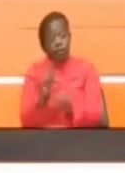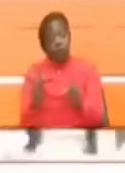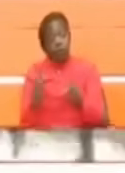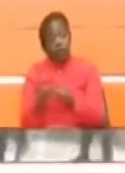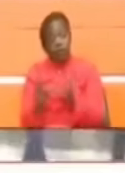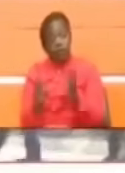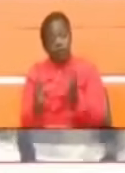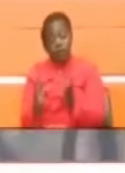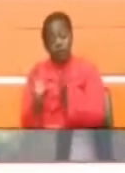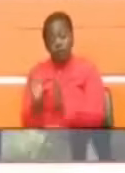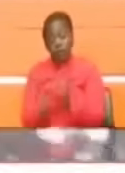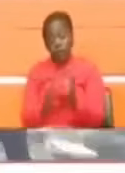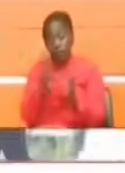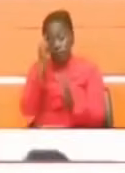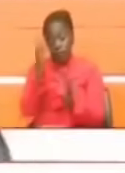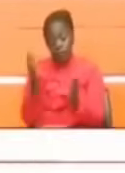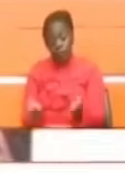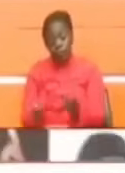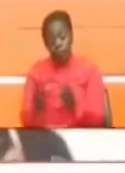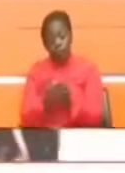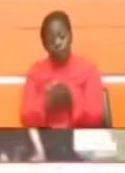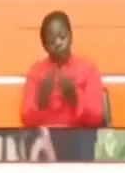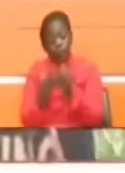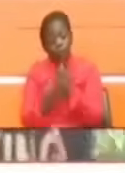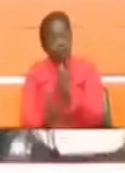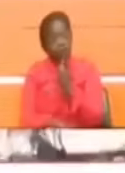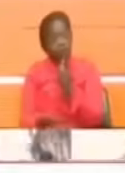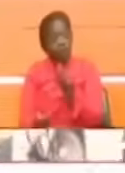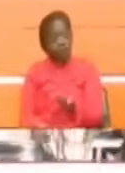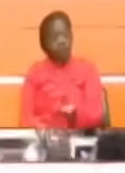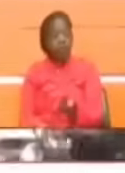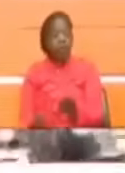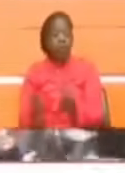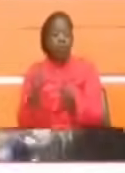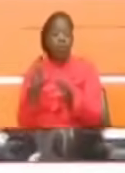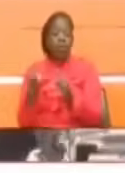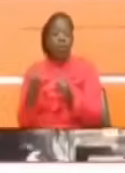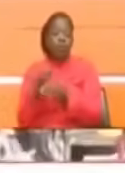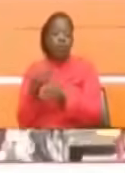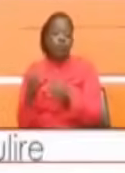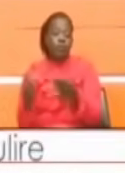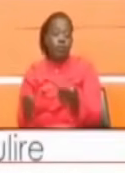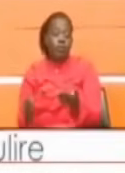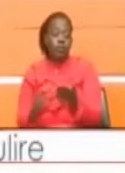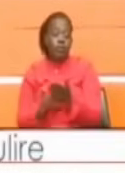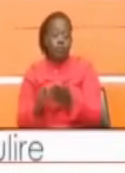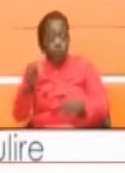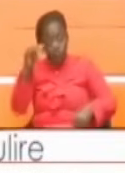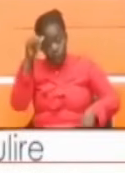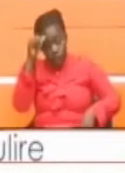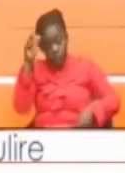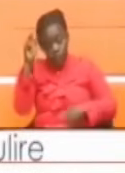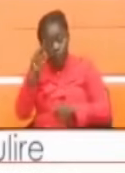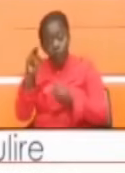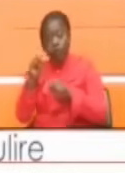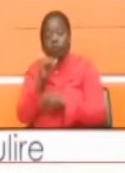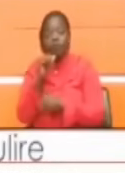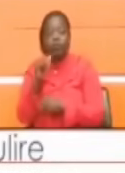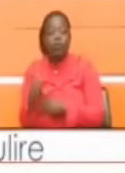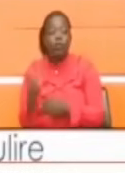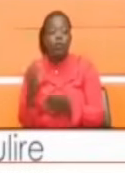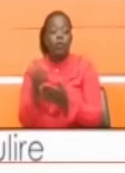okwettanira etegeteza gavumenti z'okujja mu bwavu naddala yavubuka okusinga okwenyigira mu kwesiba bannakigwanyizi mukigendamu kubanga